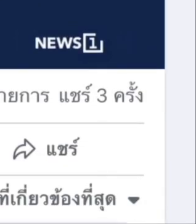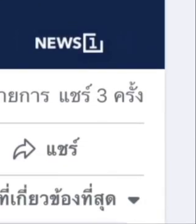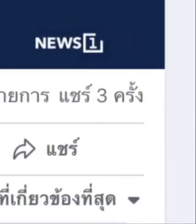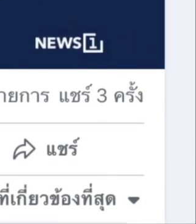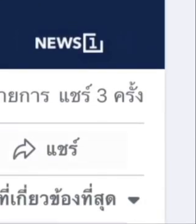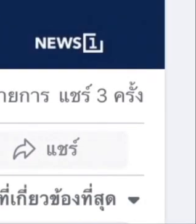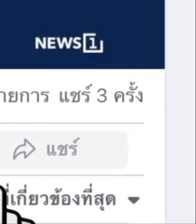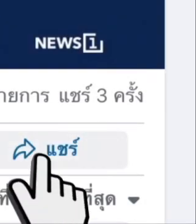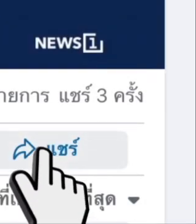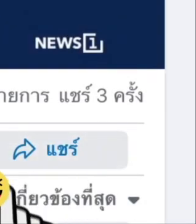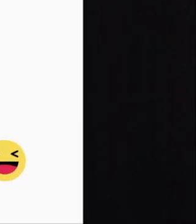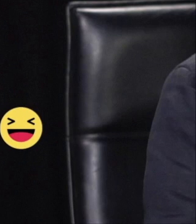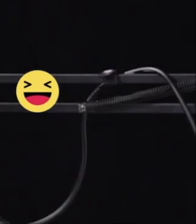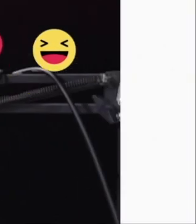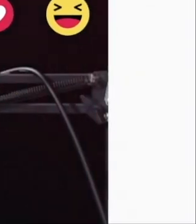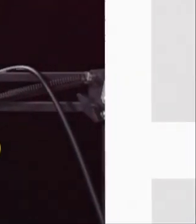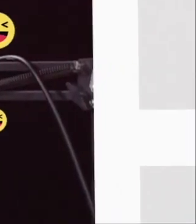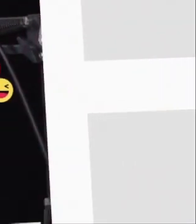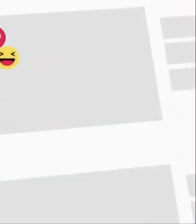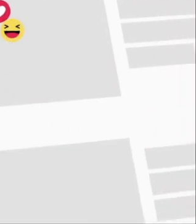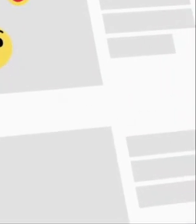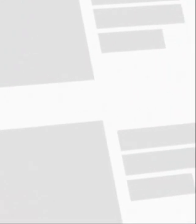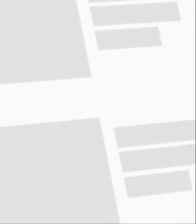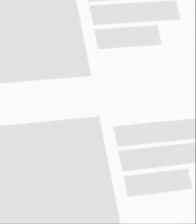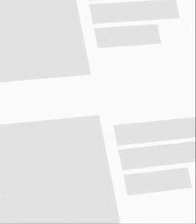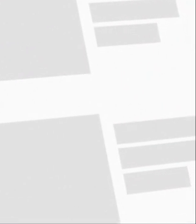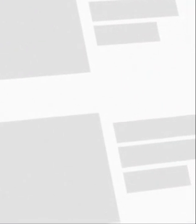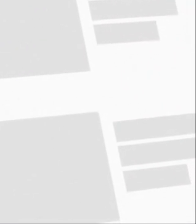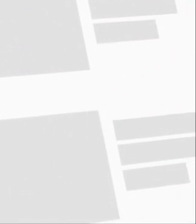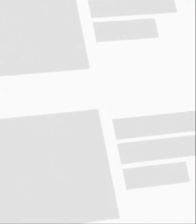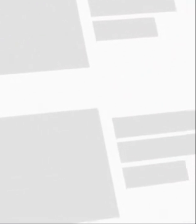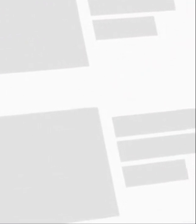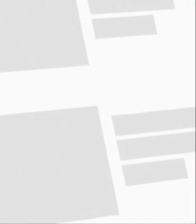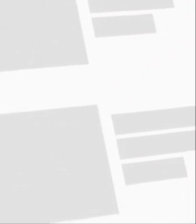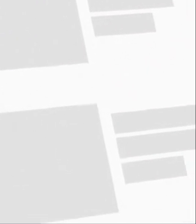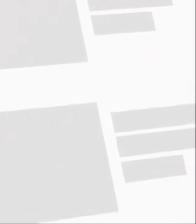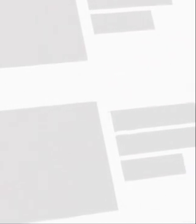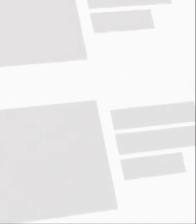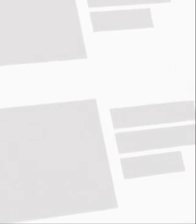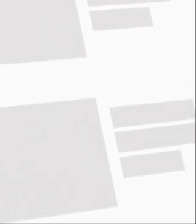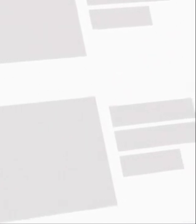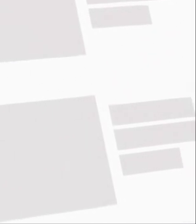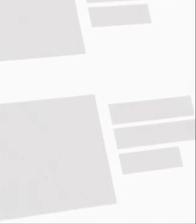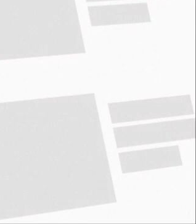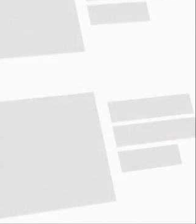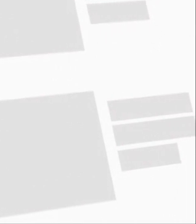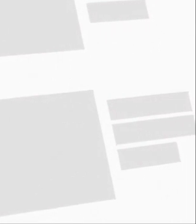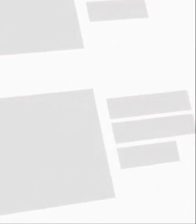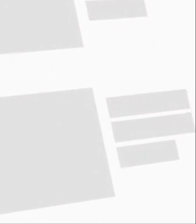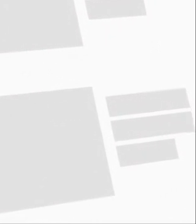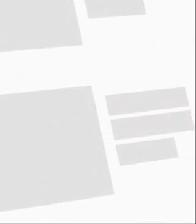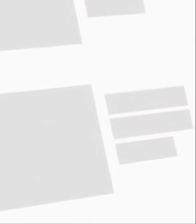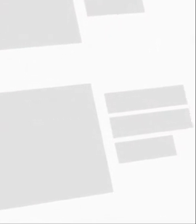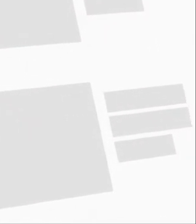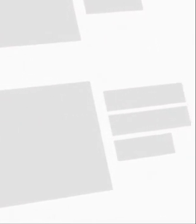ทาง YouTube กด Subscribe หรือกดกระดิ่งแจ้งเตือนทาง Channel